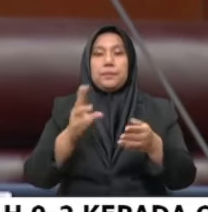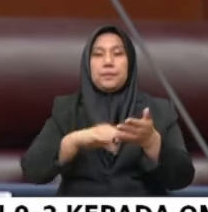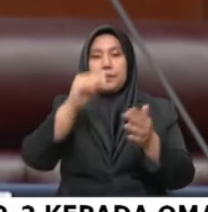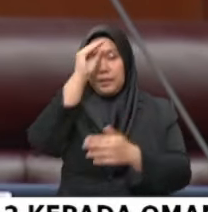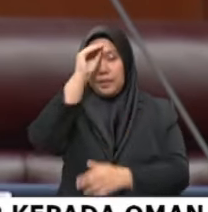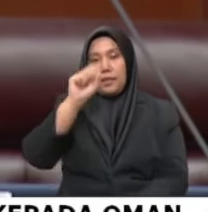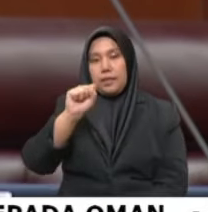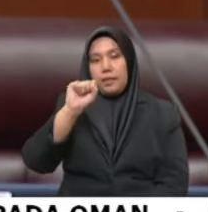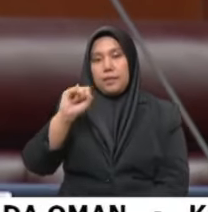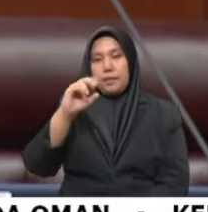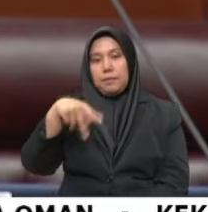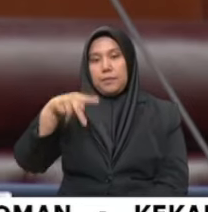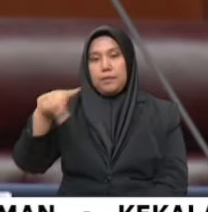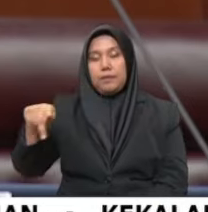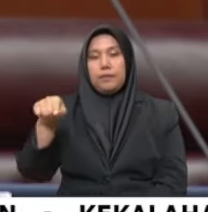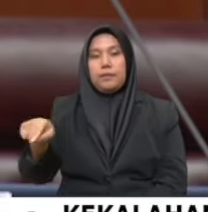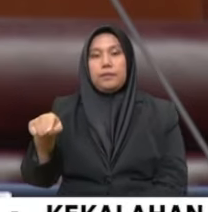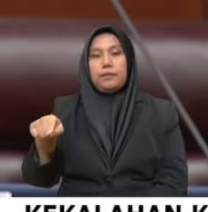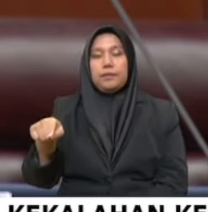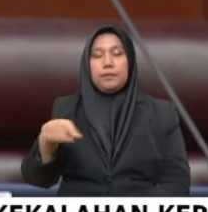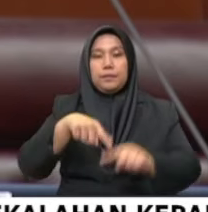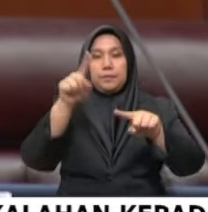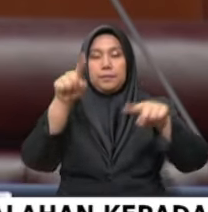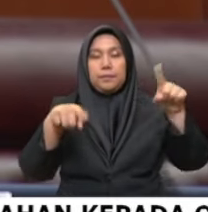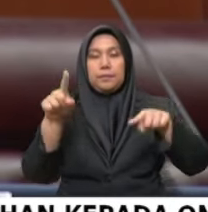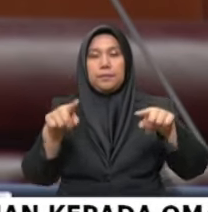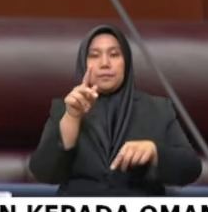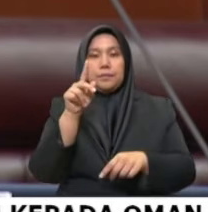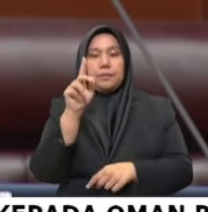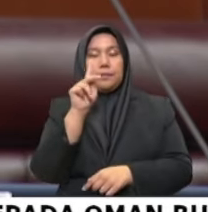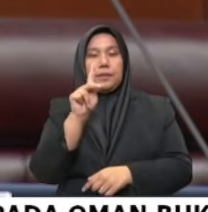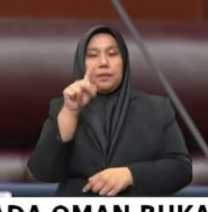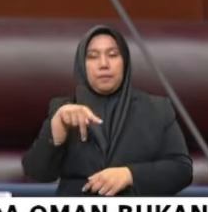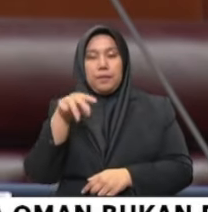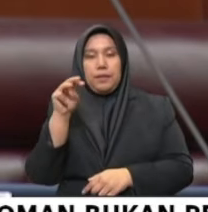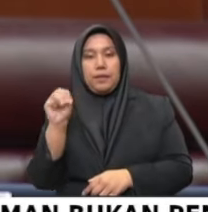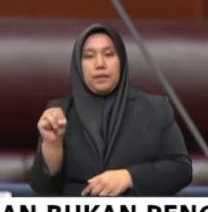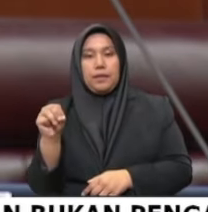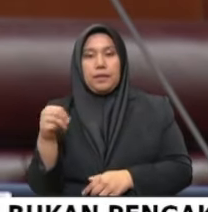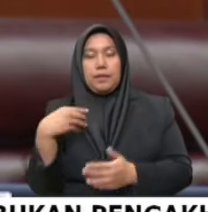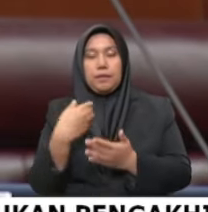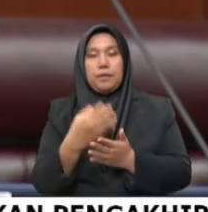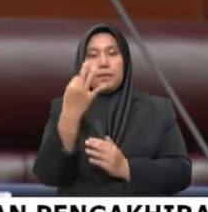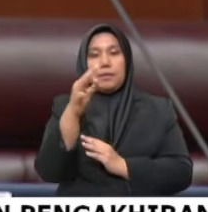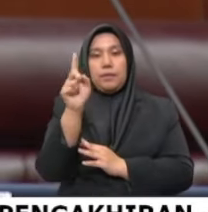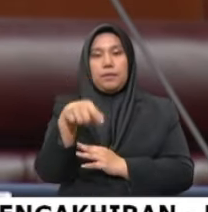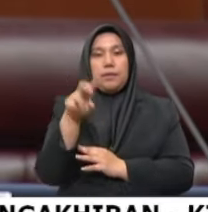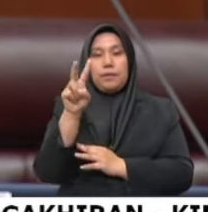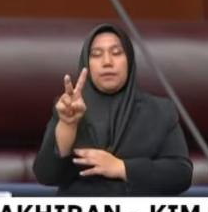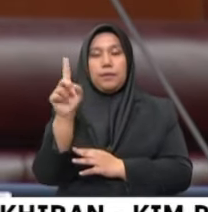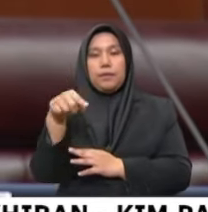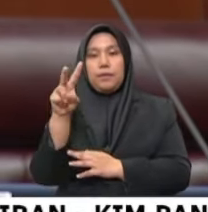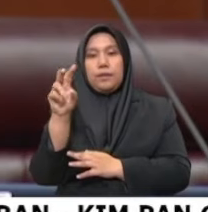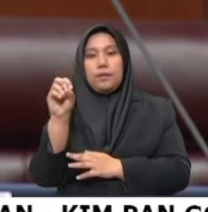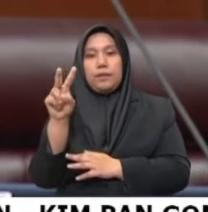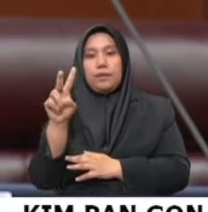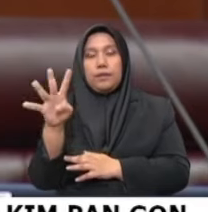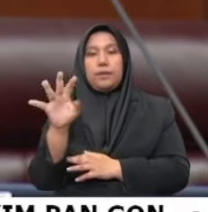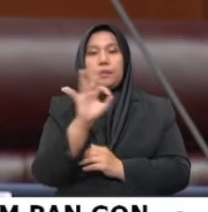SIPP. Berdasarkan statistik dalam Sistem Pengurusan Latihan Kementerian Pendidikan Malaysia, sehingga 19 Februari 2024,